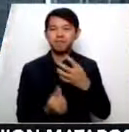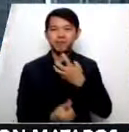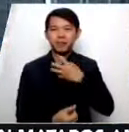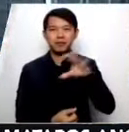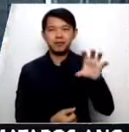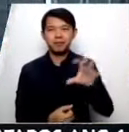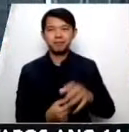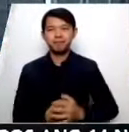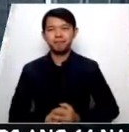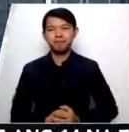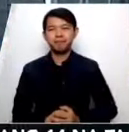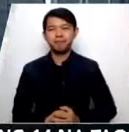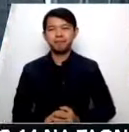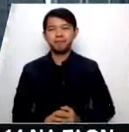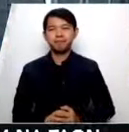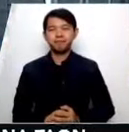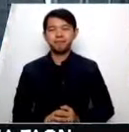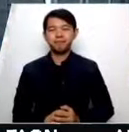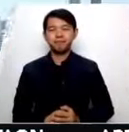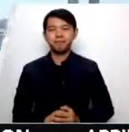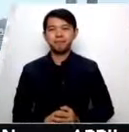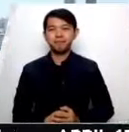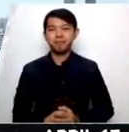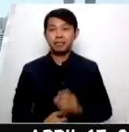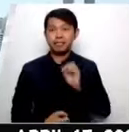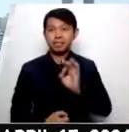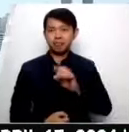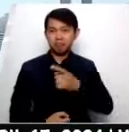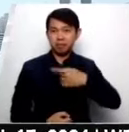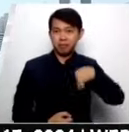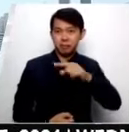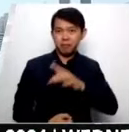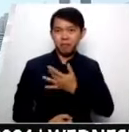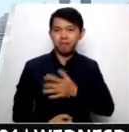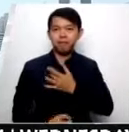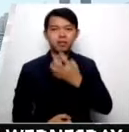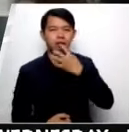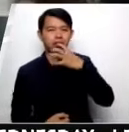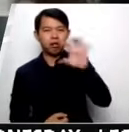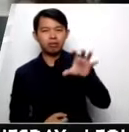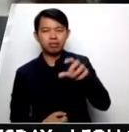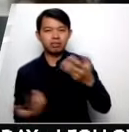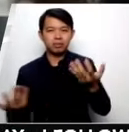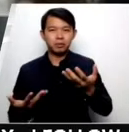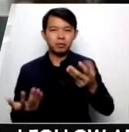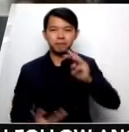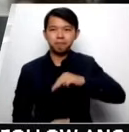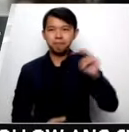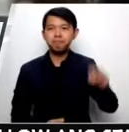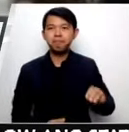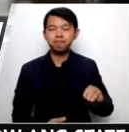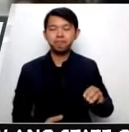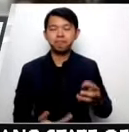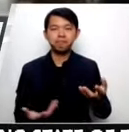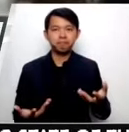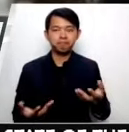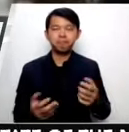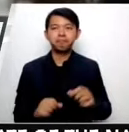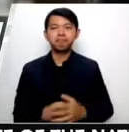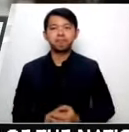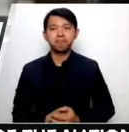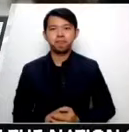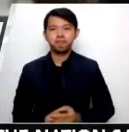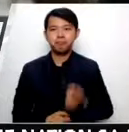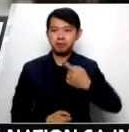Aquino kung hindi makawala sa init ng concrete Jungle ng kamaynilaan the more concrete we have